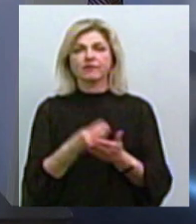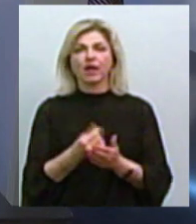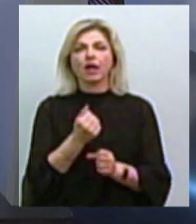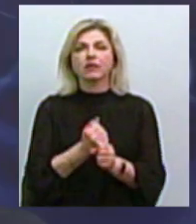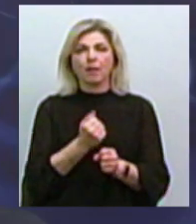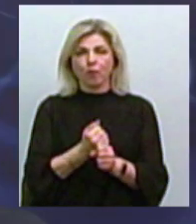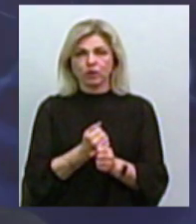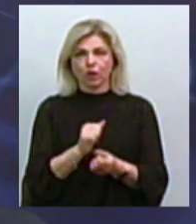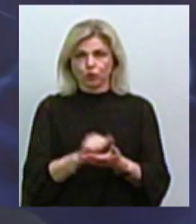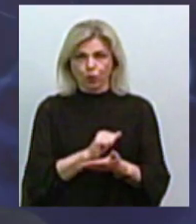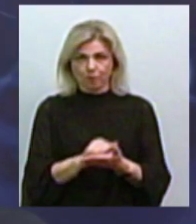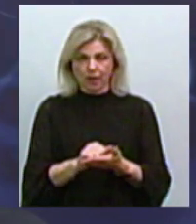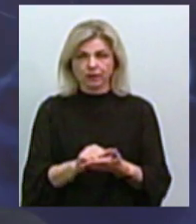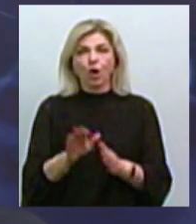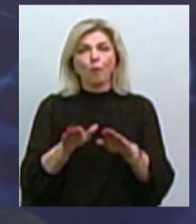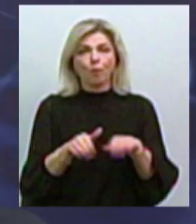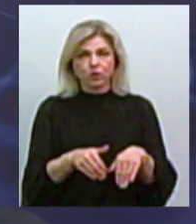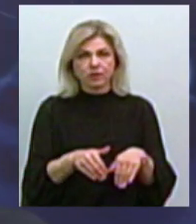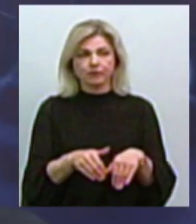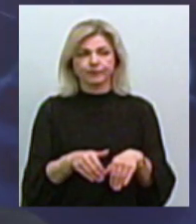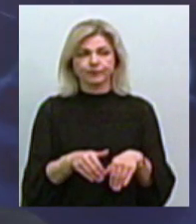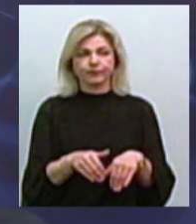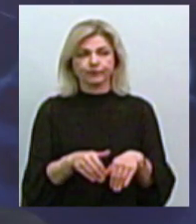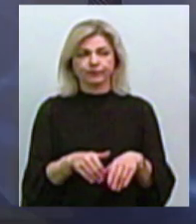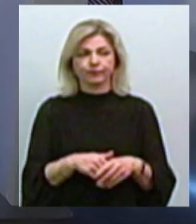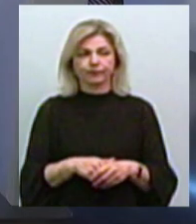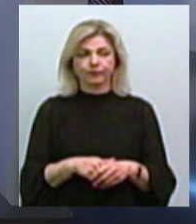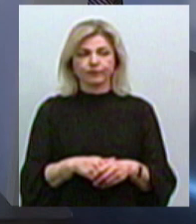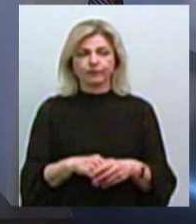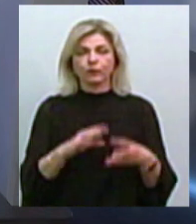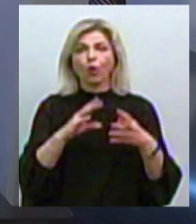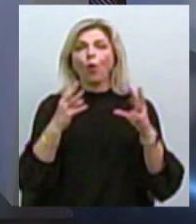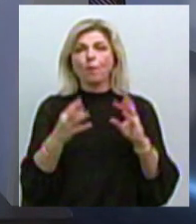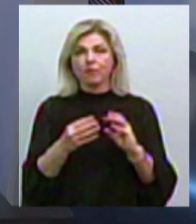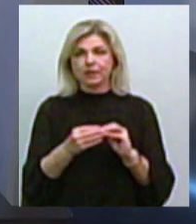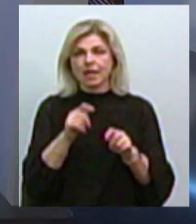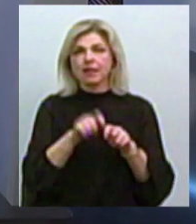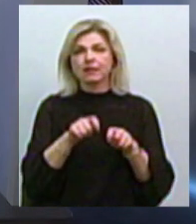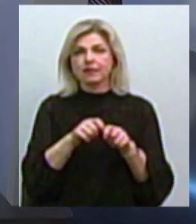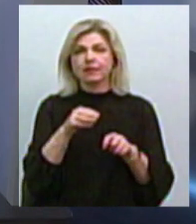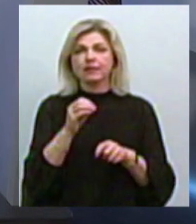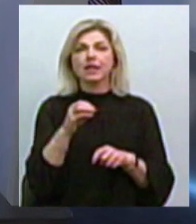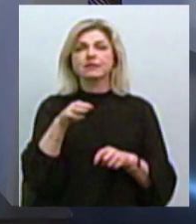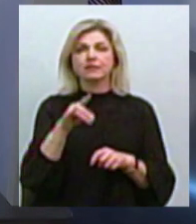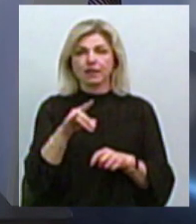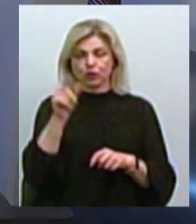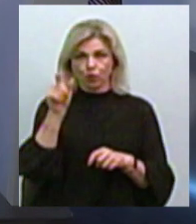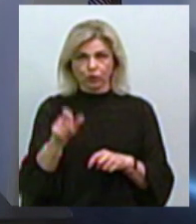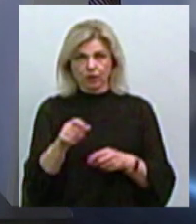напрацьовані документи. І після того, як комплекс тестів людина пройшла, після того,